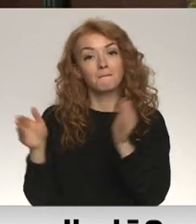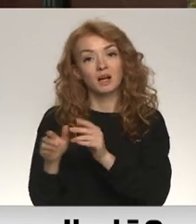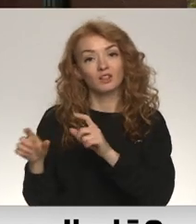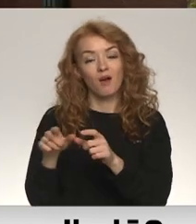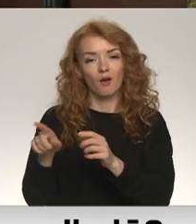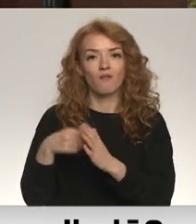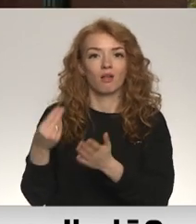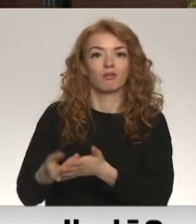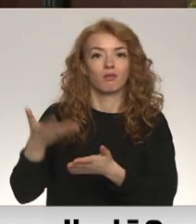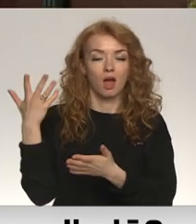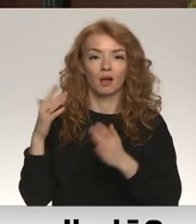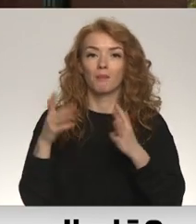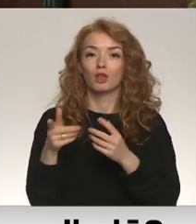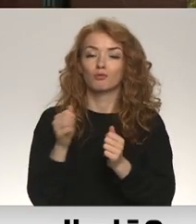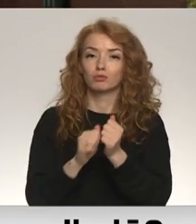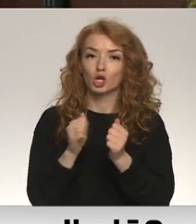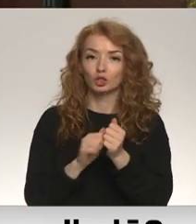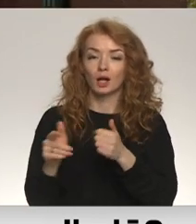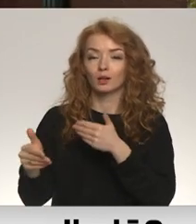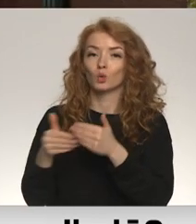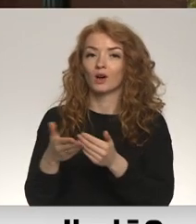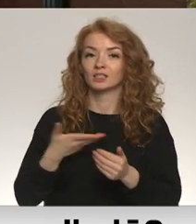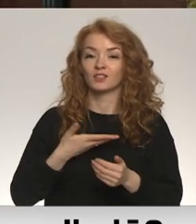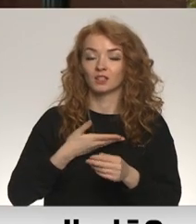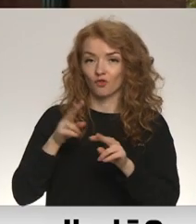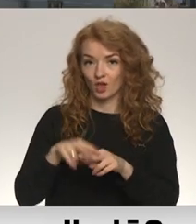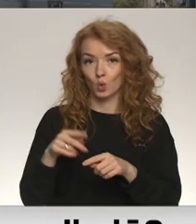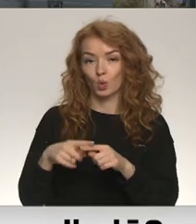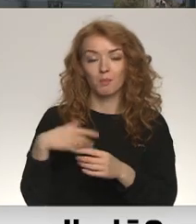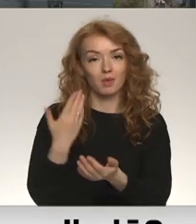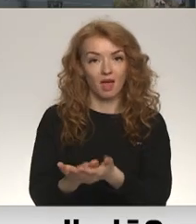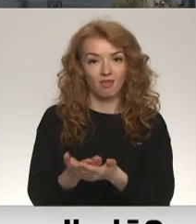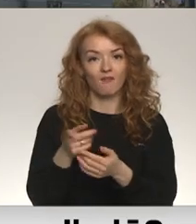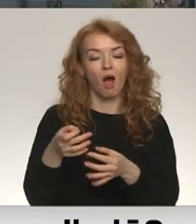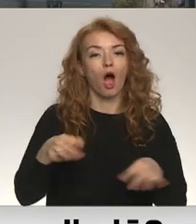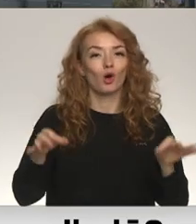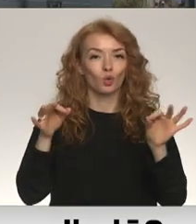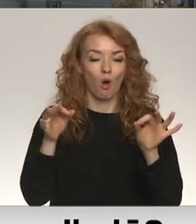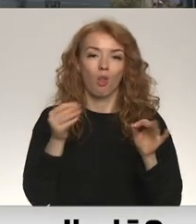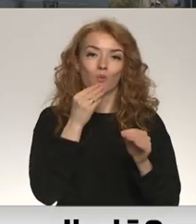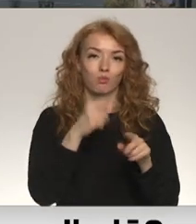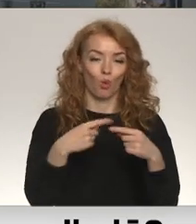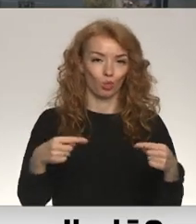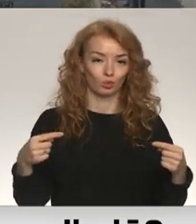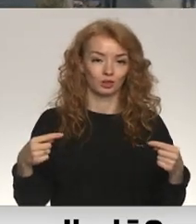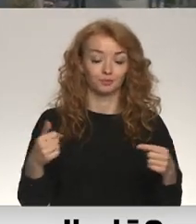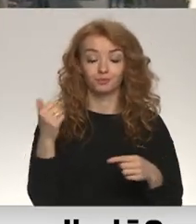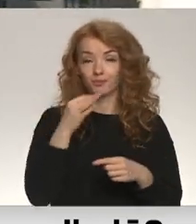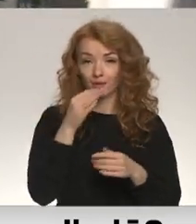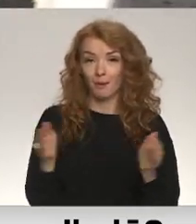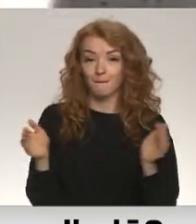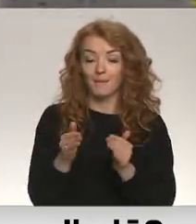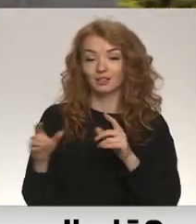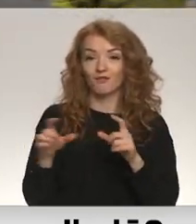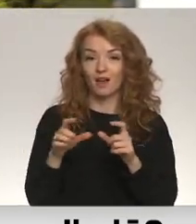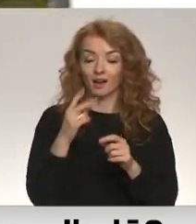esot dārgāki, bet viņi biežāk atrodas tuvāk dzīvesvietai un piedāvā tai tirdzniecības vietai aktuālāko produkciju. Un tie mazie veikali, viņi